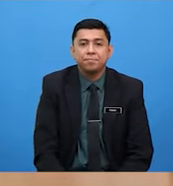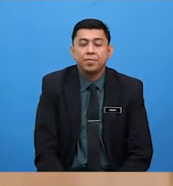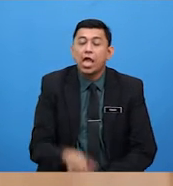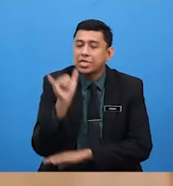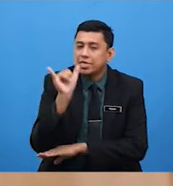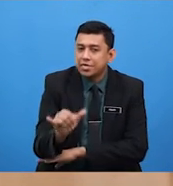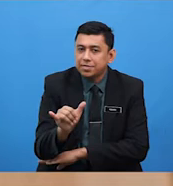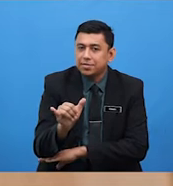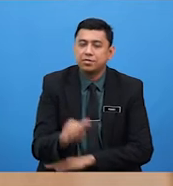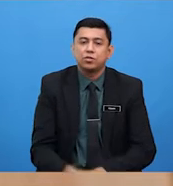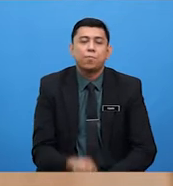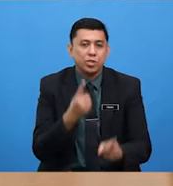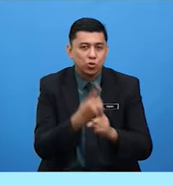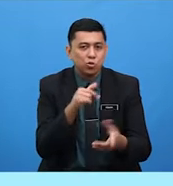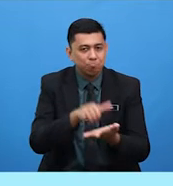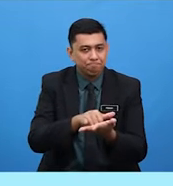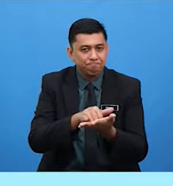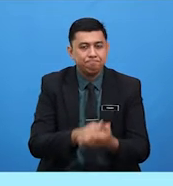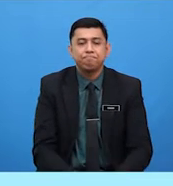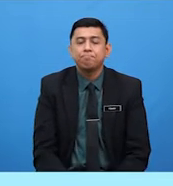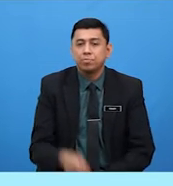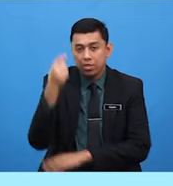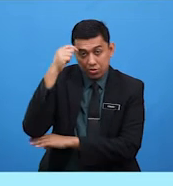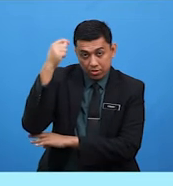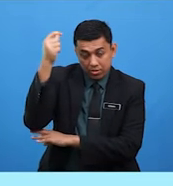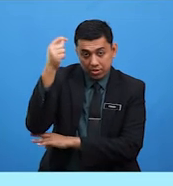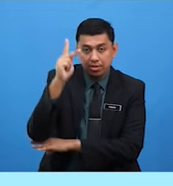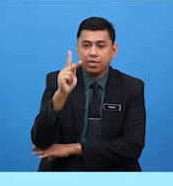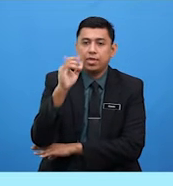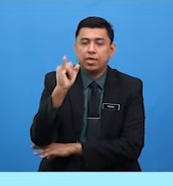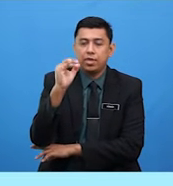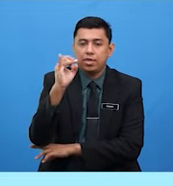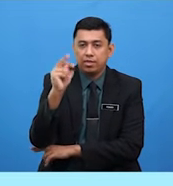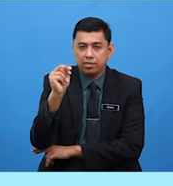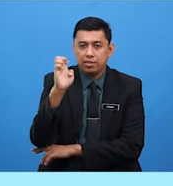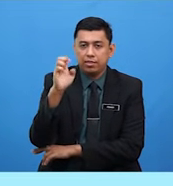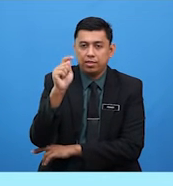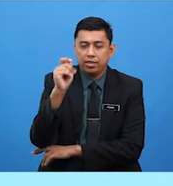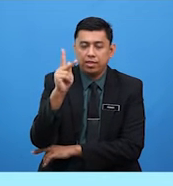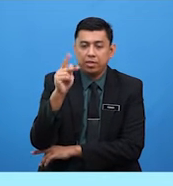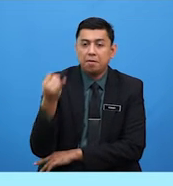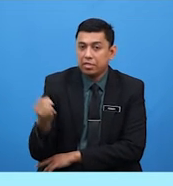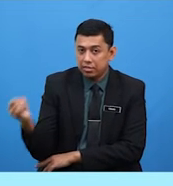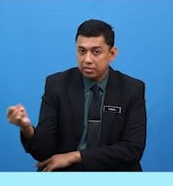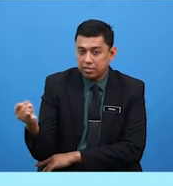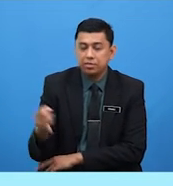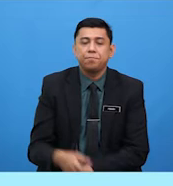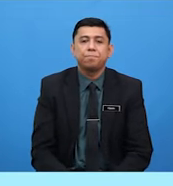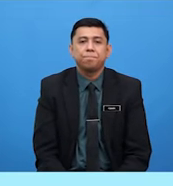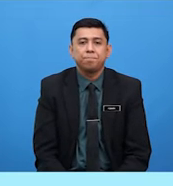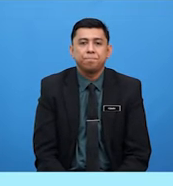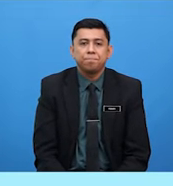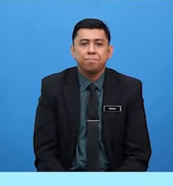Ya, betul itu. Teori kinetik jirin. teori kinetik